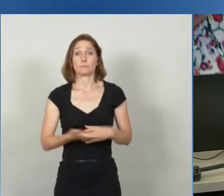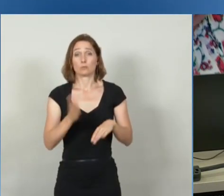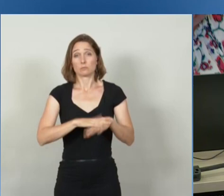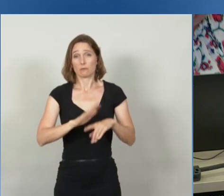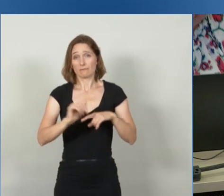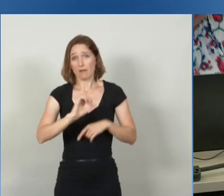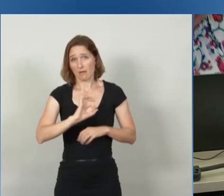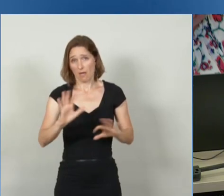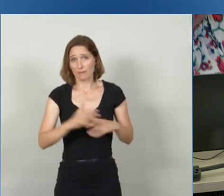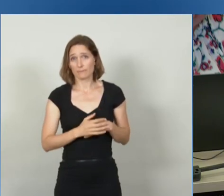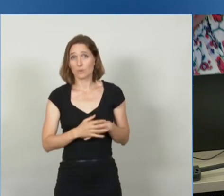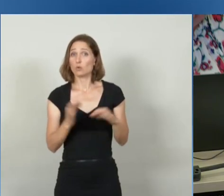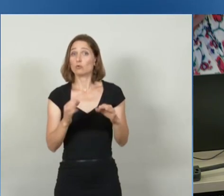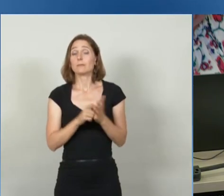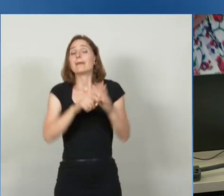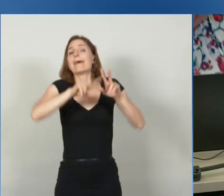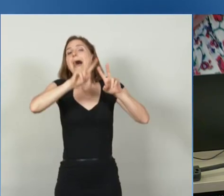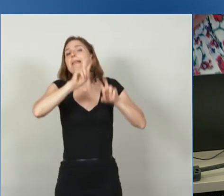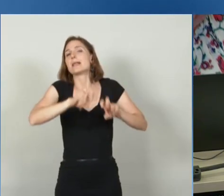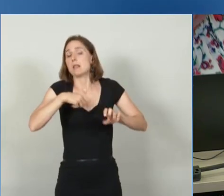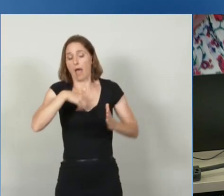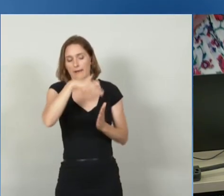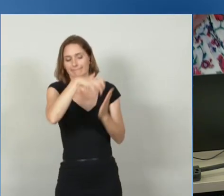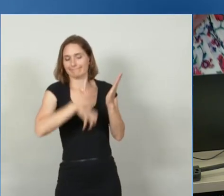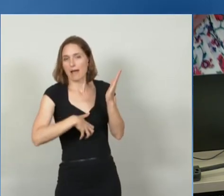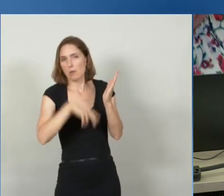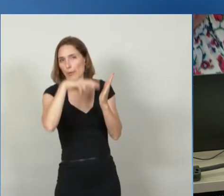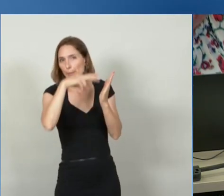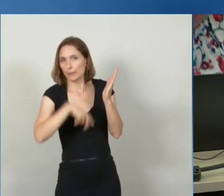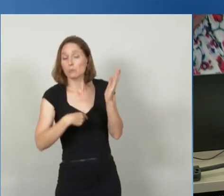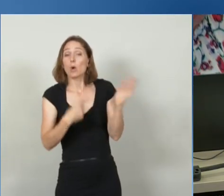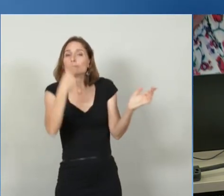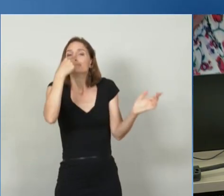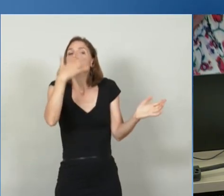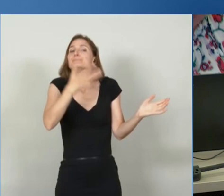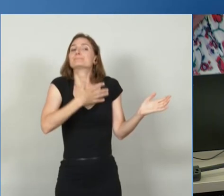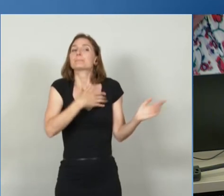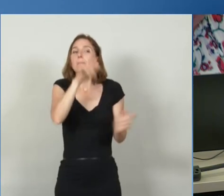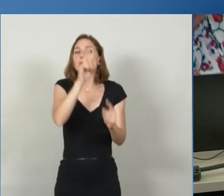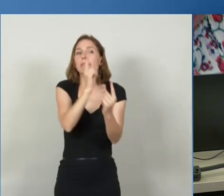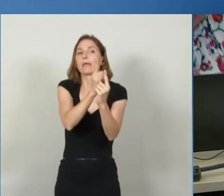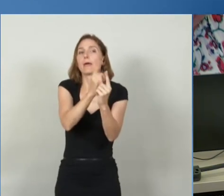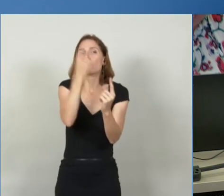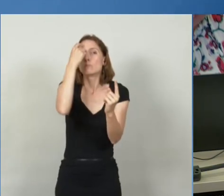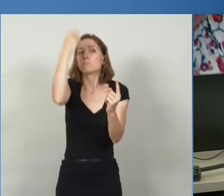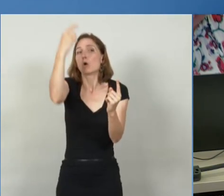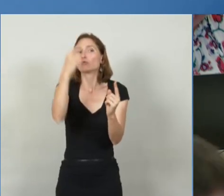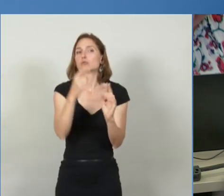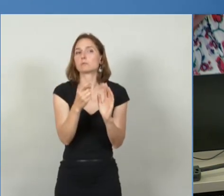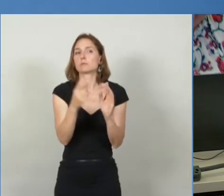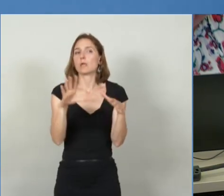lorsqu'on analyse et je le lis là aussi on peut supposer que les personnes interrogées qui pensent que Grenoble capitale verte n'a pas changé l'image de